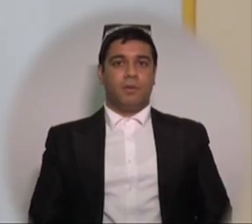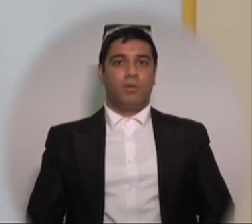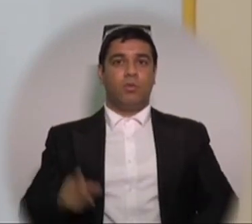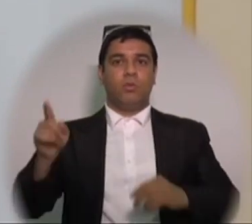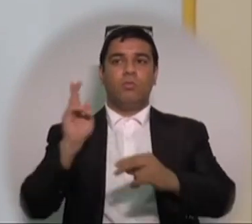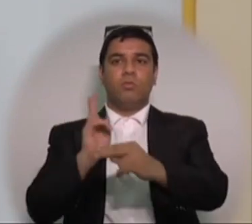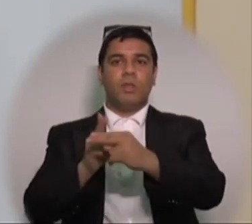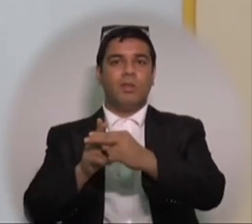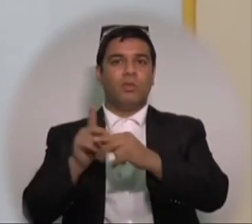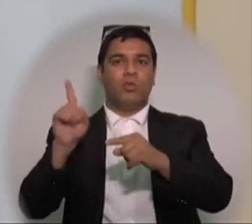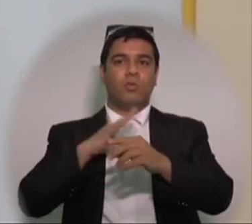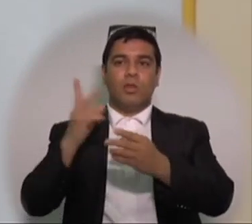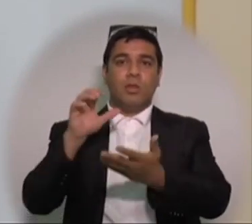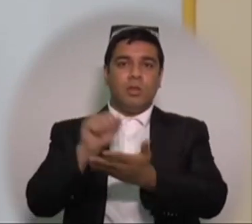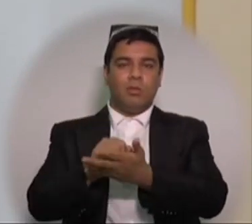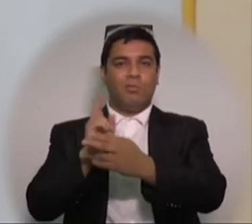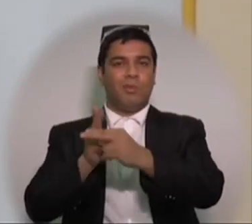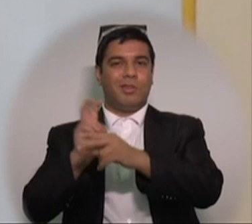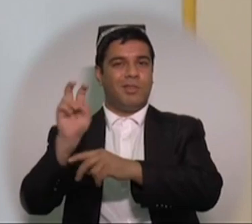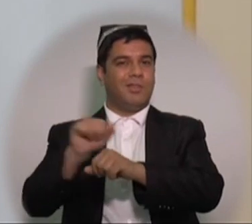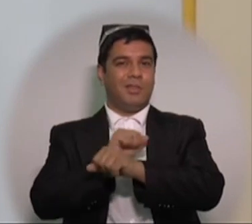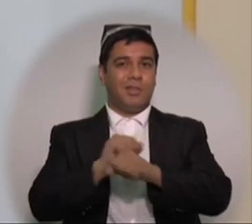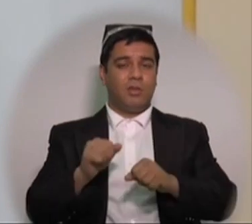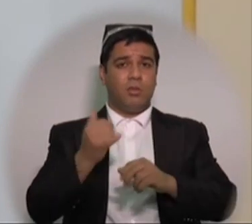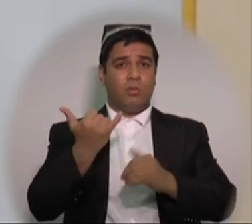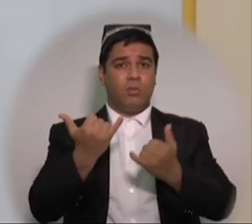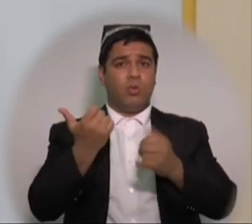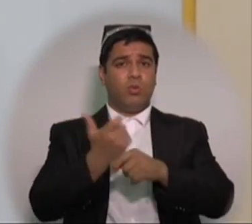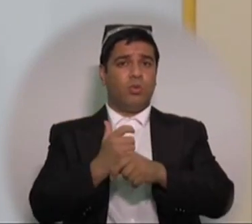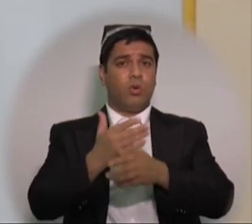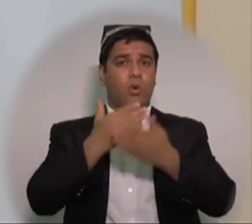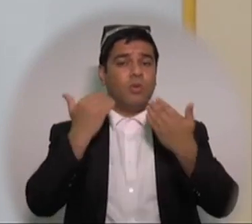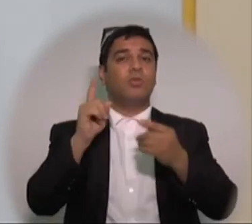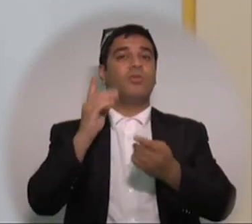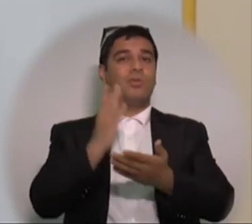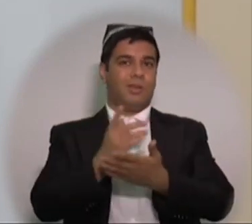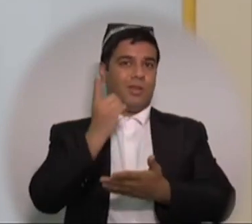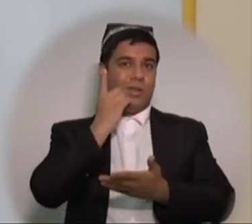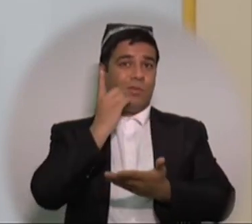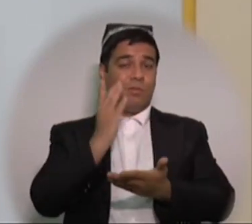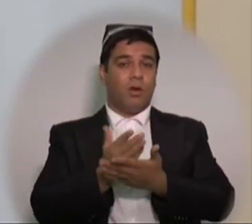Ularni oromini buzadigan bo'lmasin. Buning uchun bugungi kunda juda oson vosita bor, telefon bor.